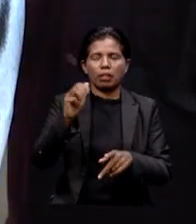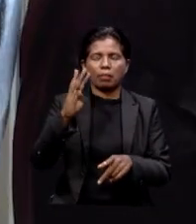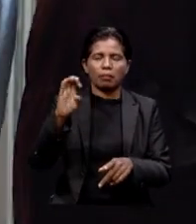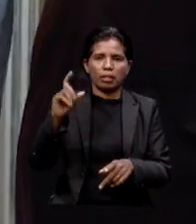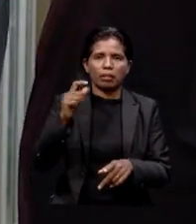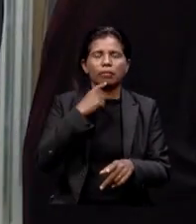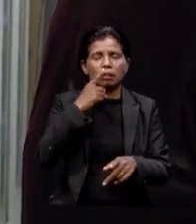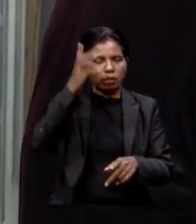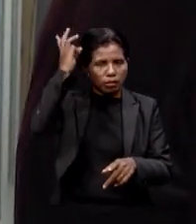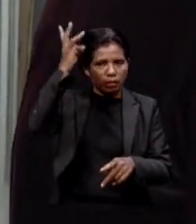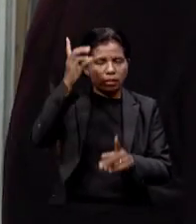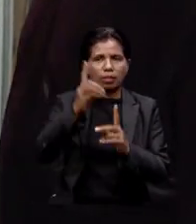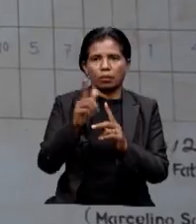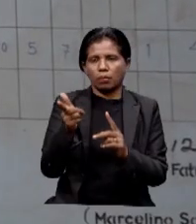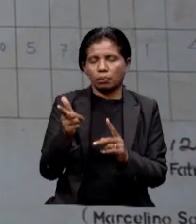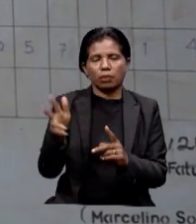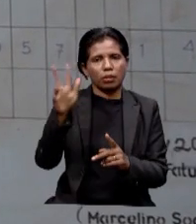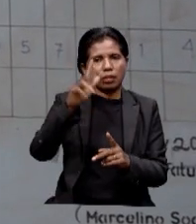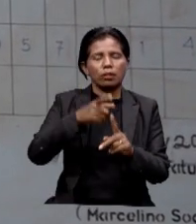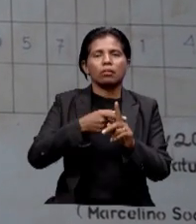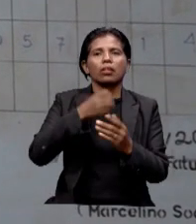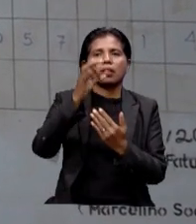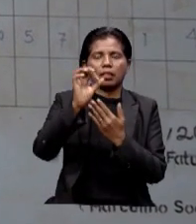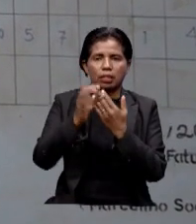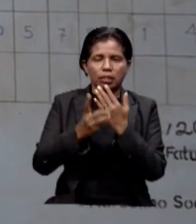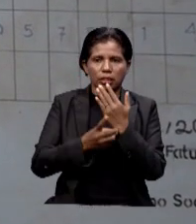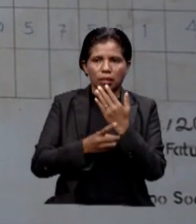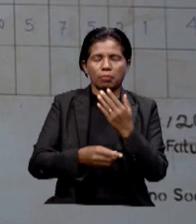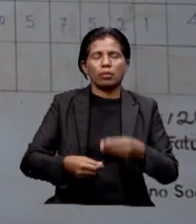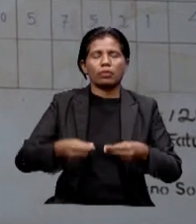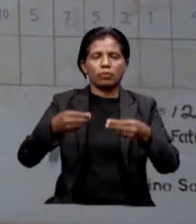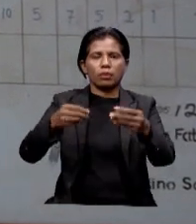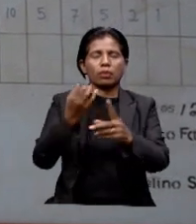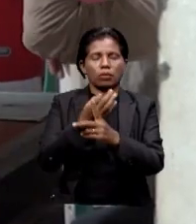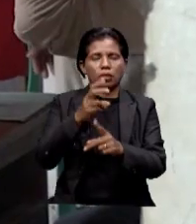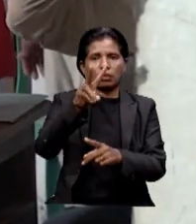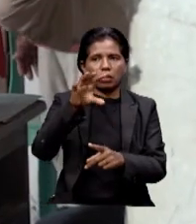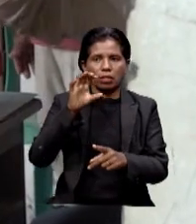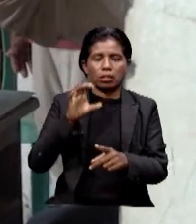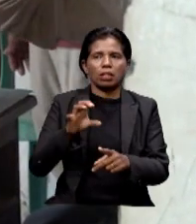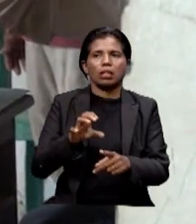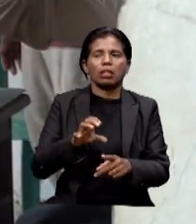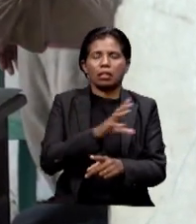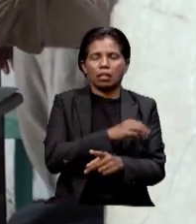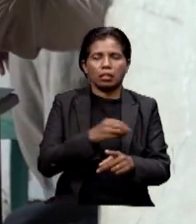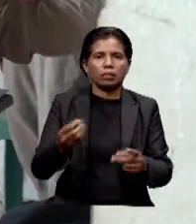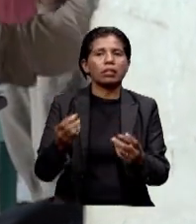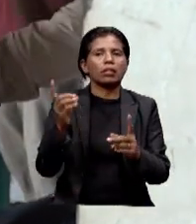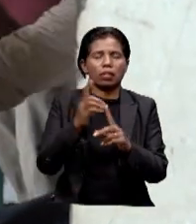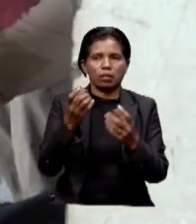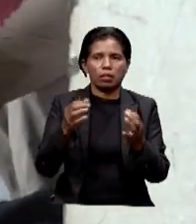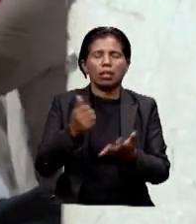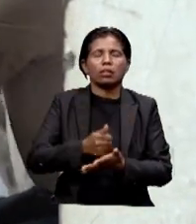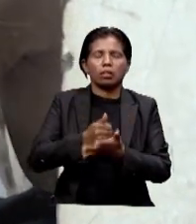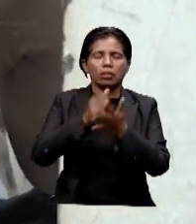calendário kata kloron ronolo resintolo fulan dezembro loro ikus distribuição subsidio dólar americano atu surua apoio uma kain